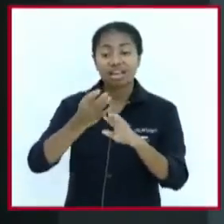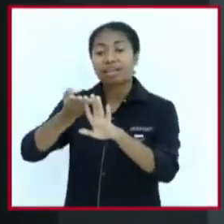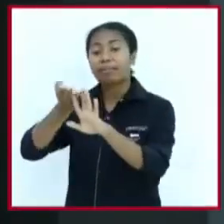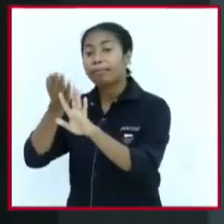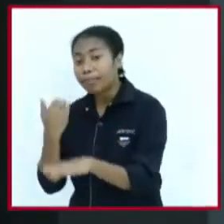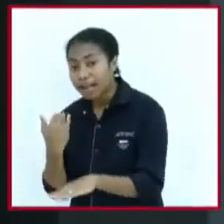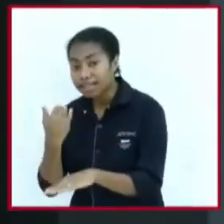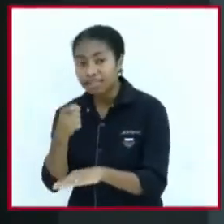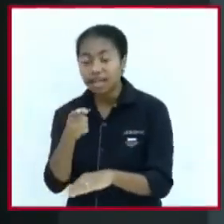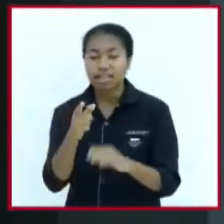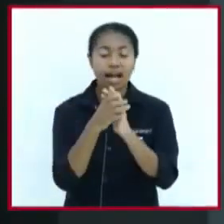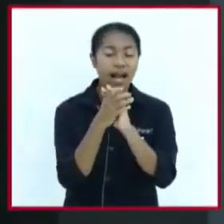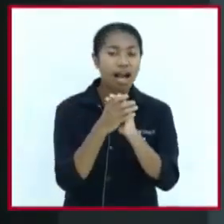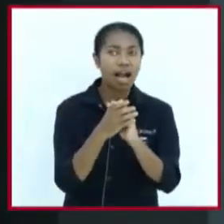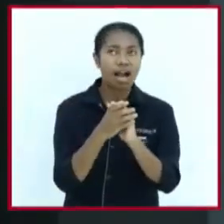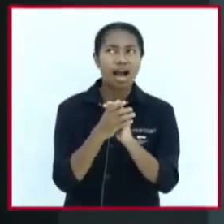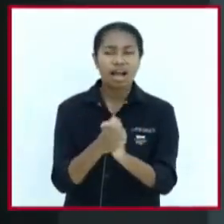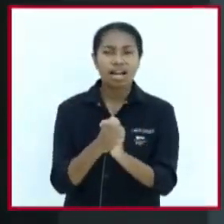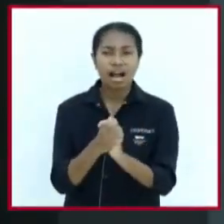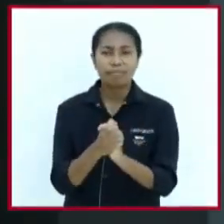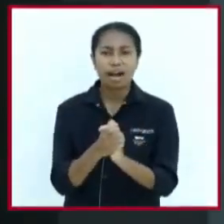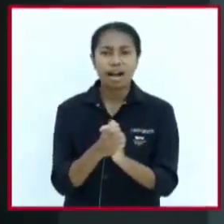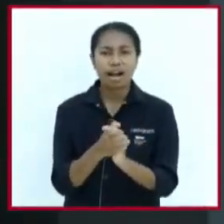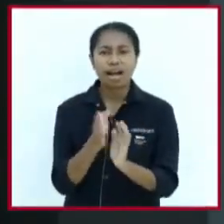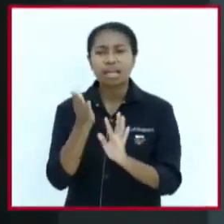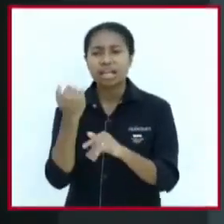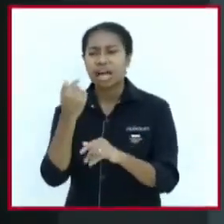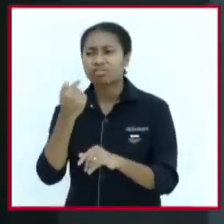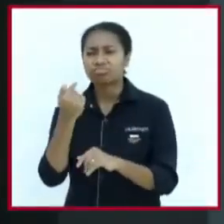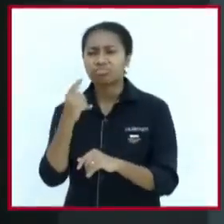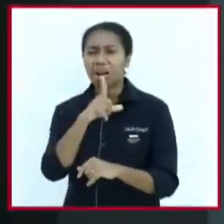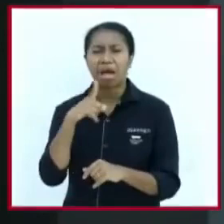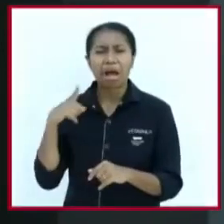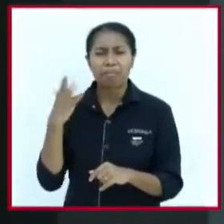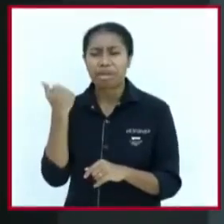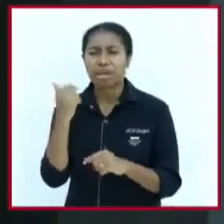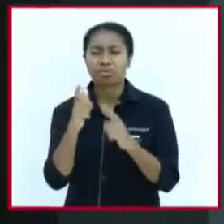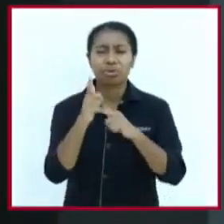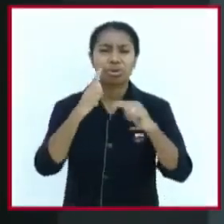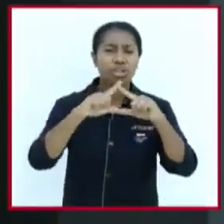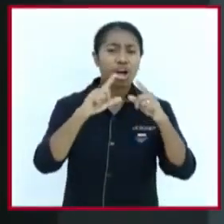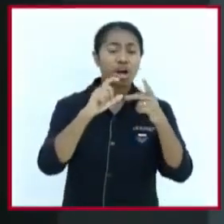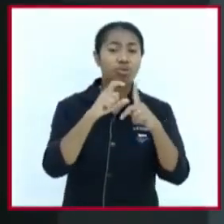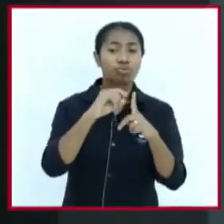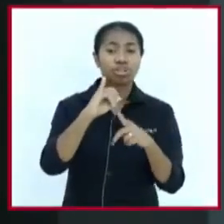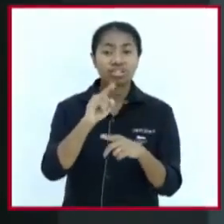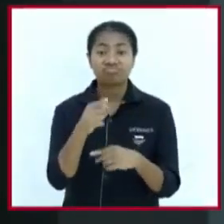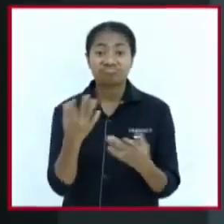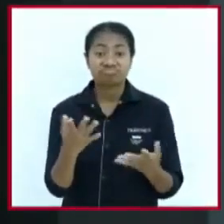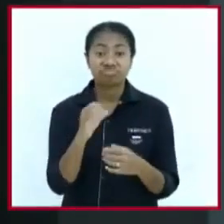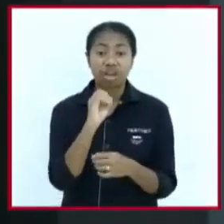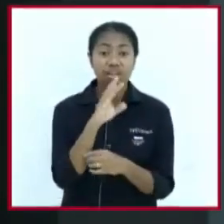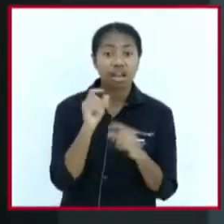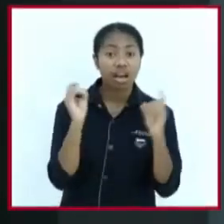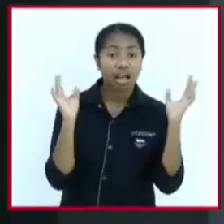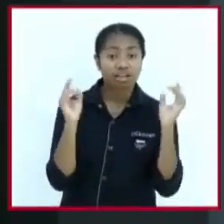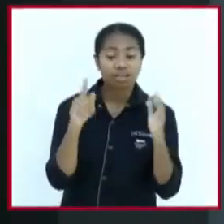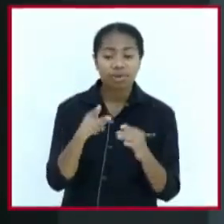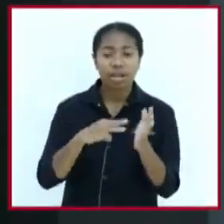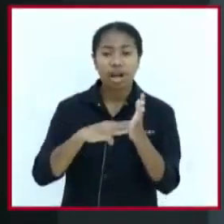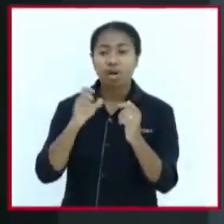kepada agama mereka yang lama yaitu agama Yahudi dengan kata lain Mereka murtad dari kekristenan